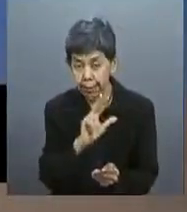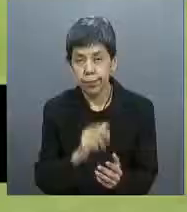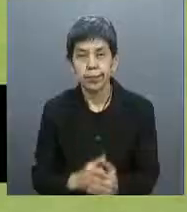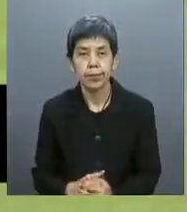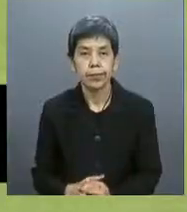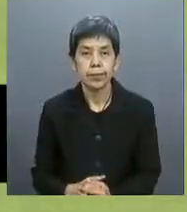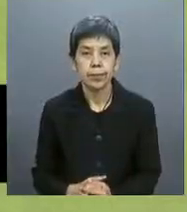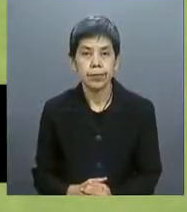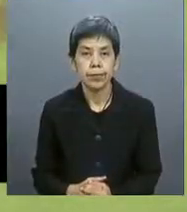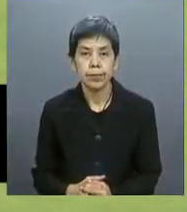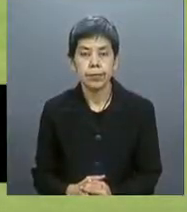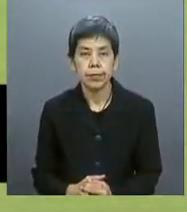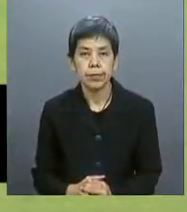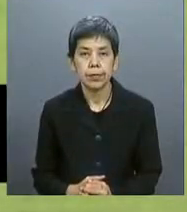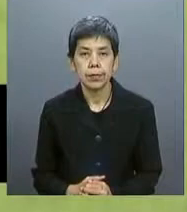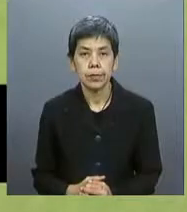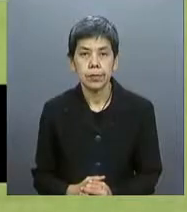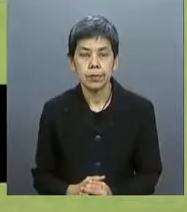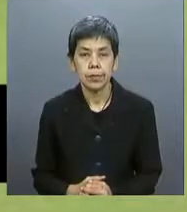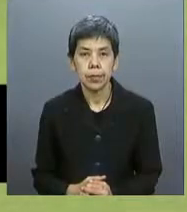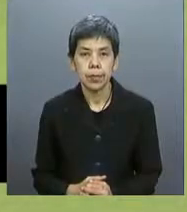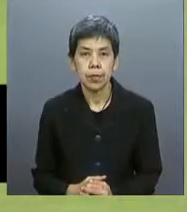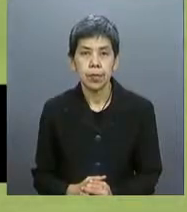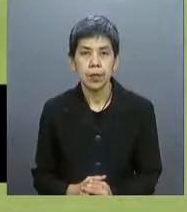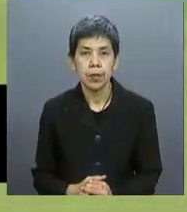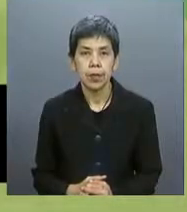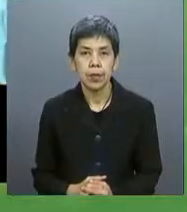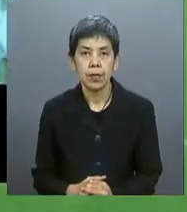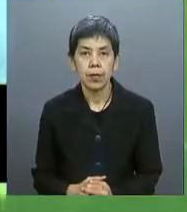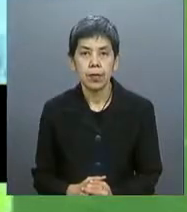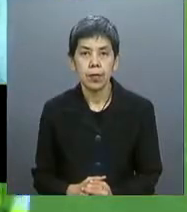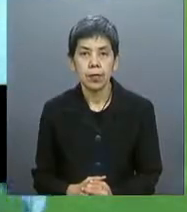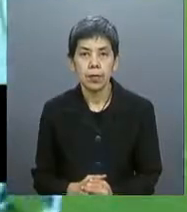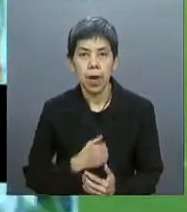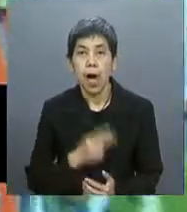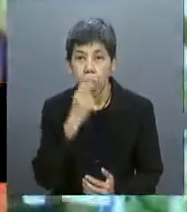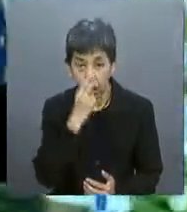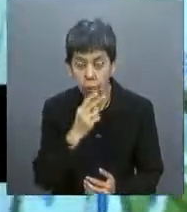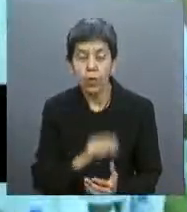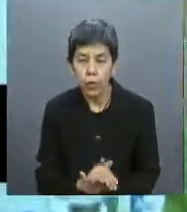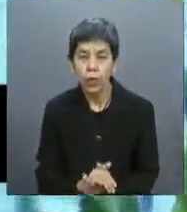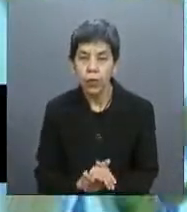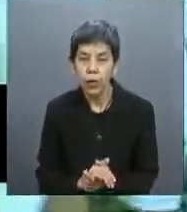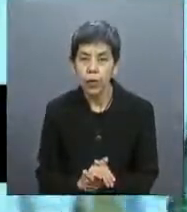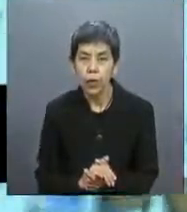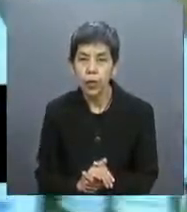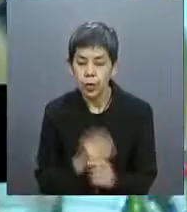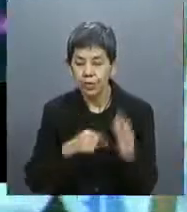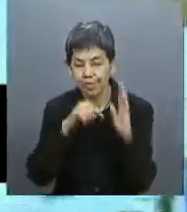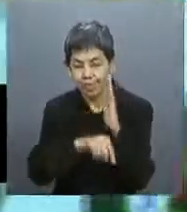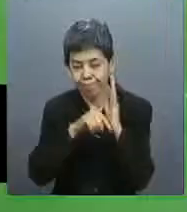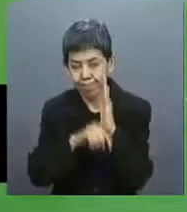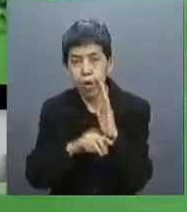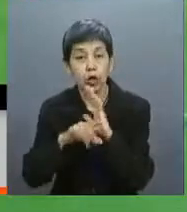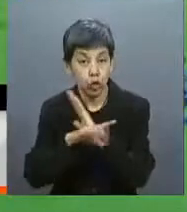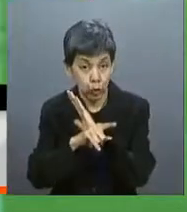ได้จากนั้นเราไปดูดาร์บี้แมตช์แห่งภาคตะวันออกครับช